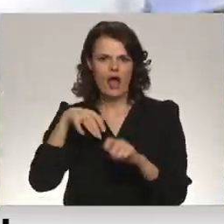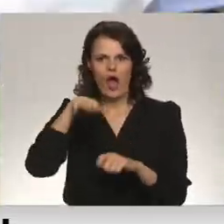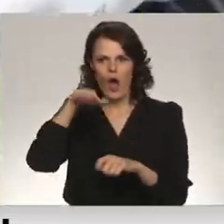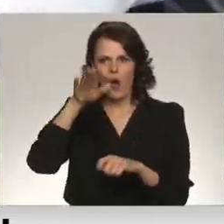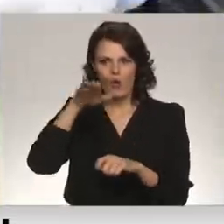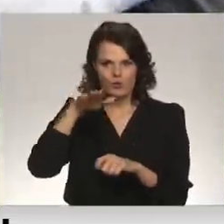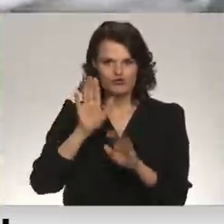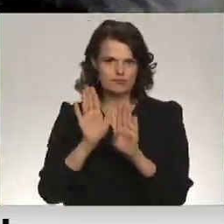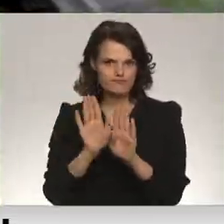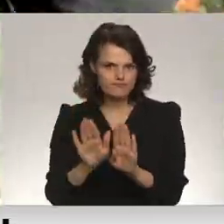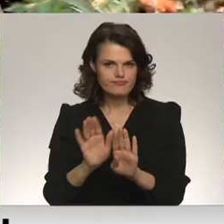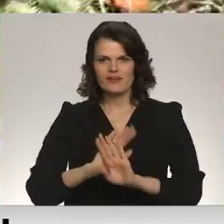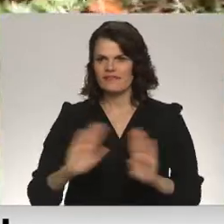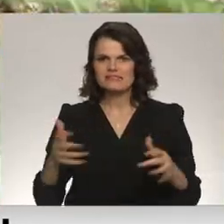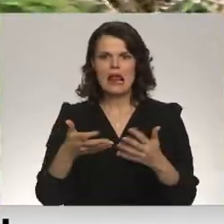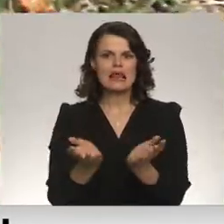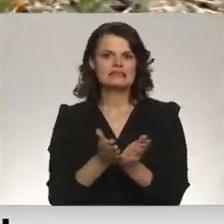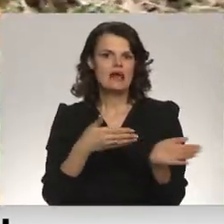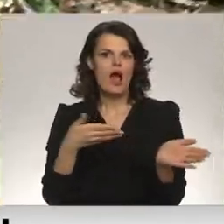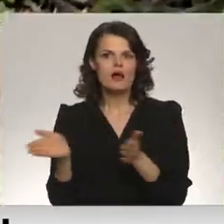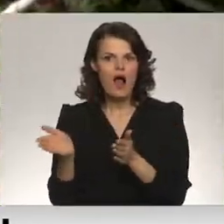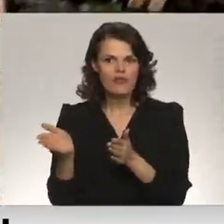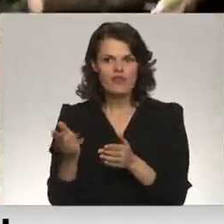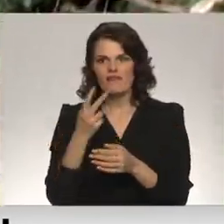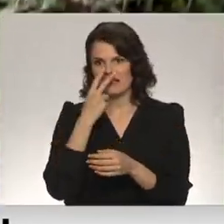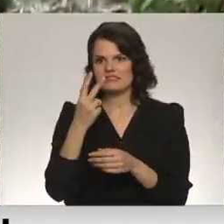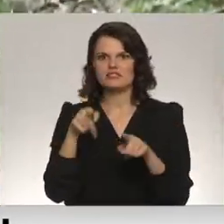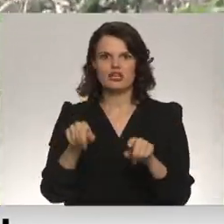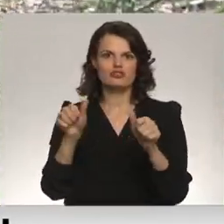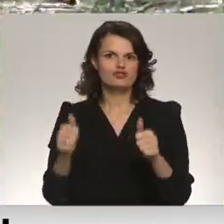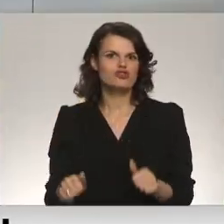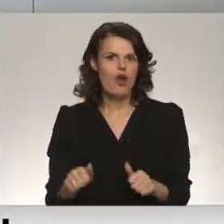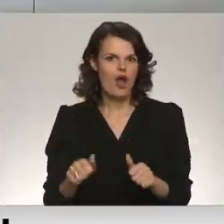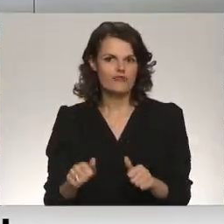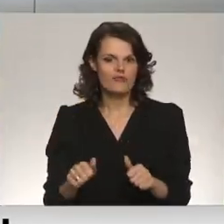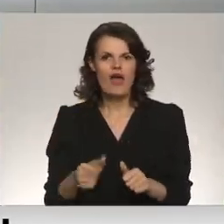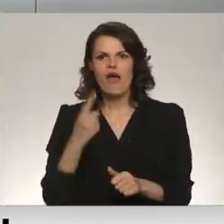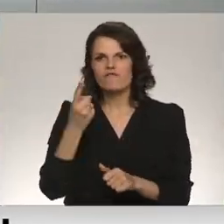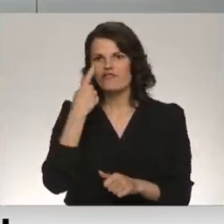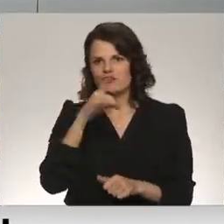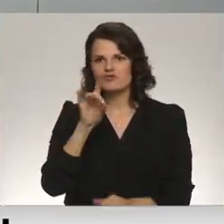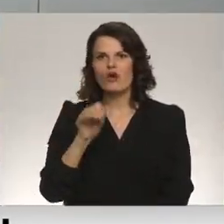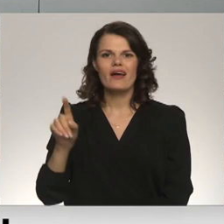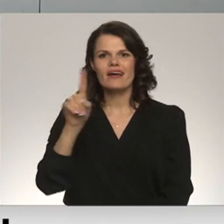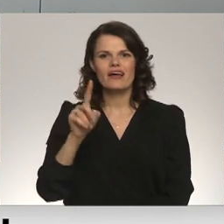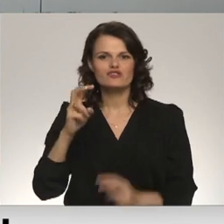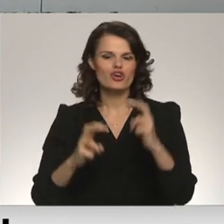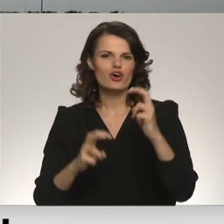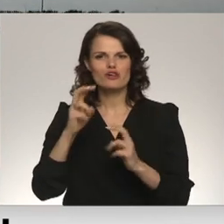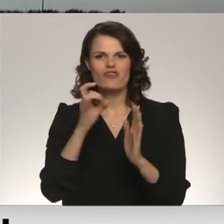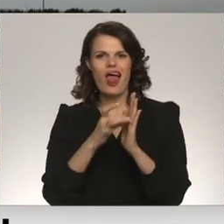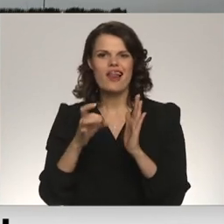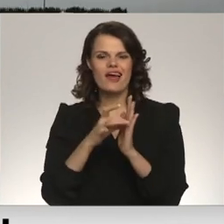Tādu cilpiņu uztaisam, viss līgzda ir gatava. Izskatās viņa šādi. Viens no hidroenerģijas ražošanas